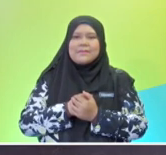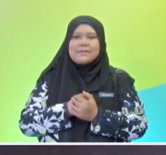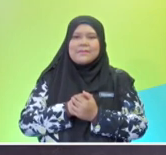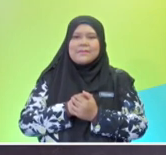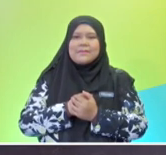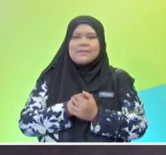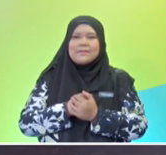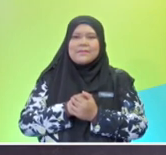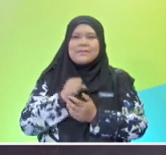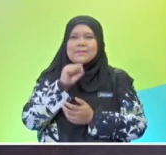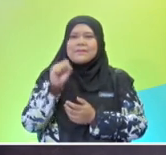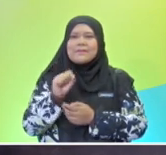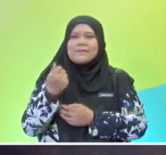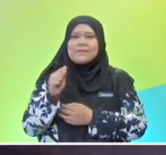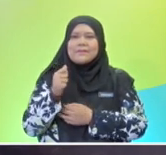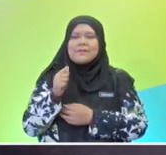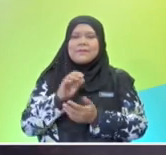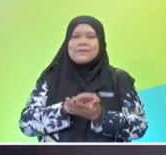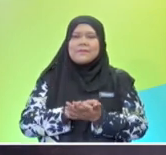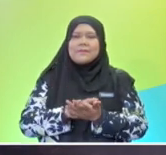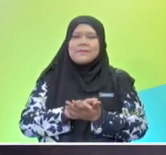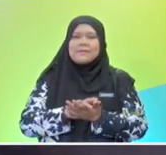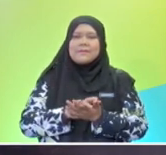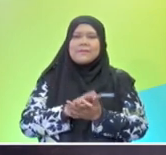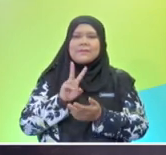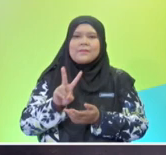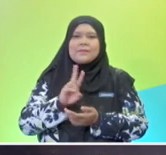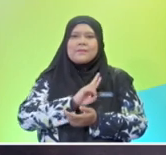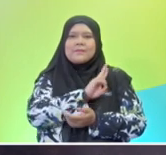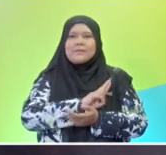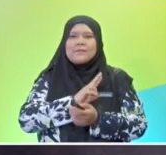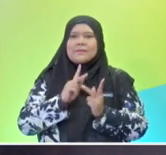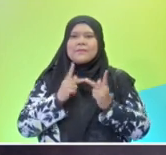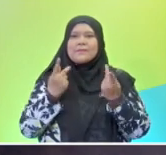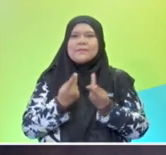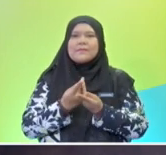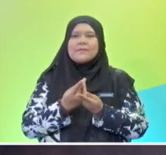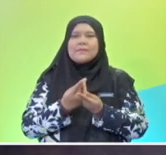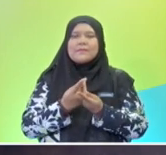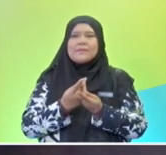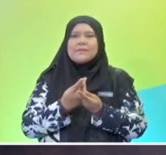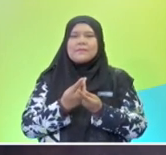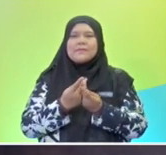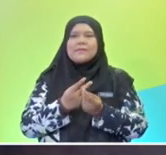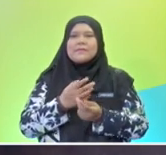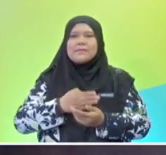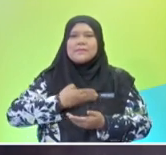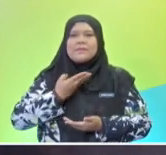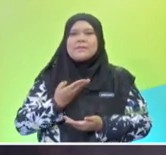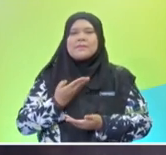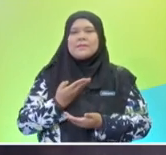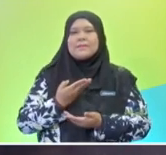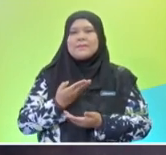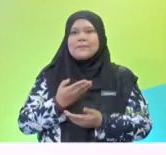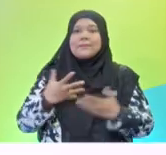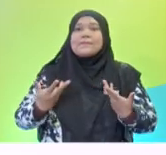lah. Okey. Nyatakan dua ciri keluarga bahagia. Itu dah kita dah belajar tadi. Dua ciri keluarga bahagia? Ya.